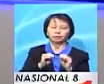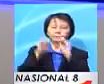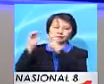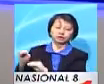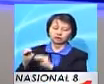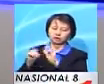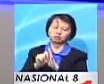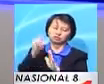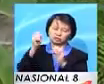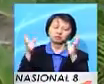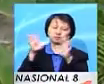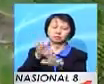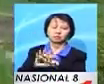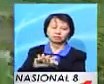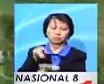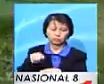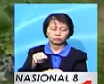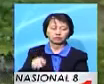tertinggi.